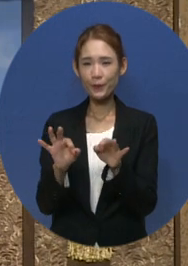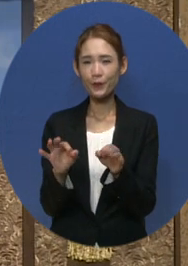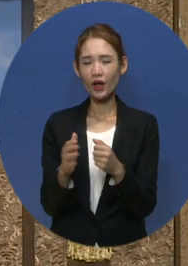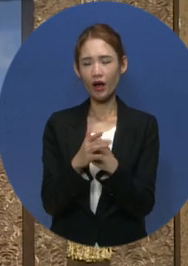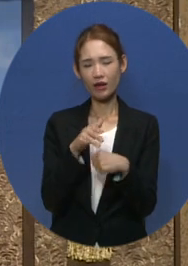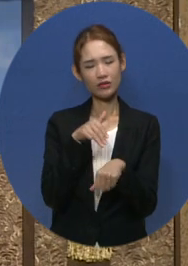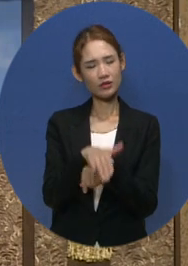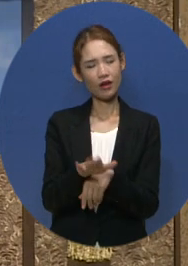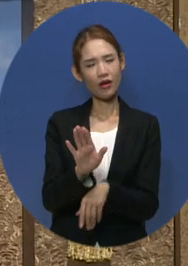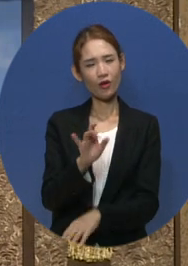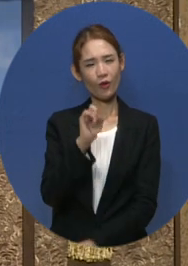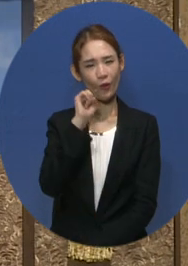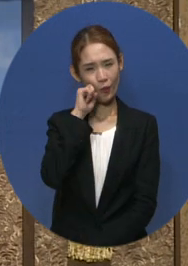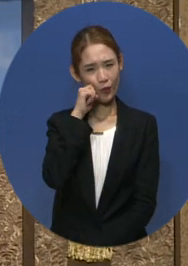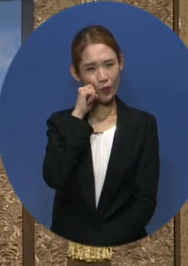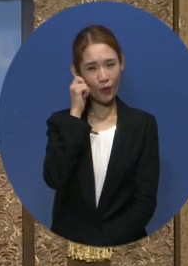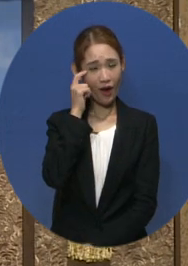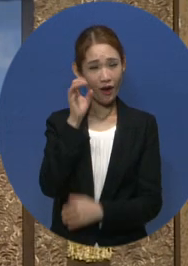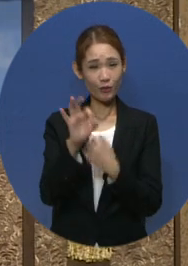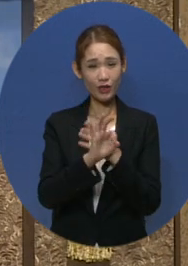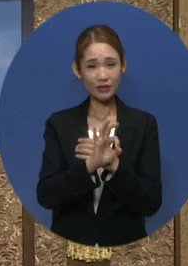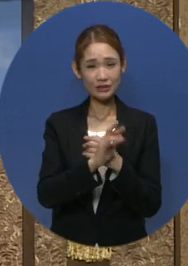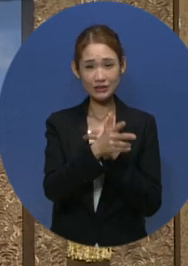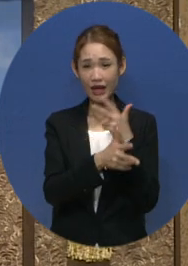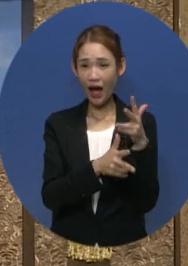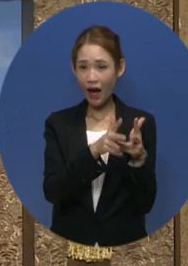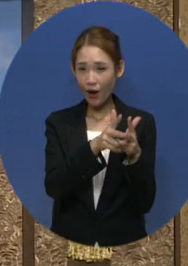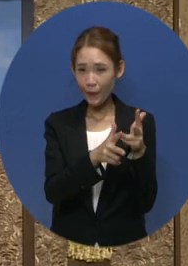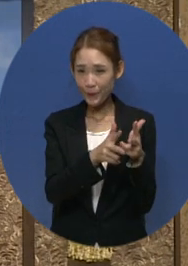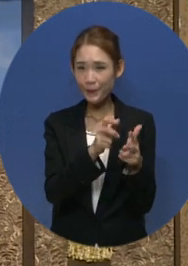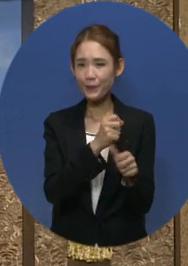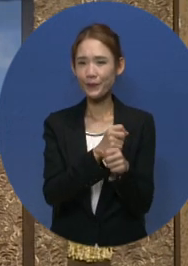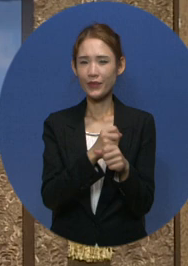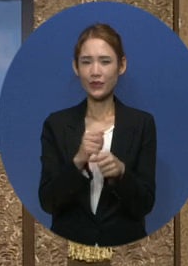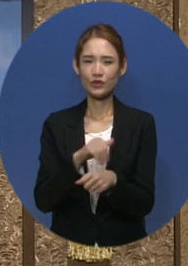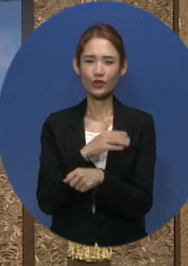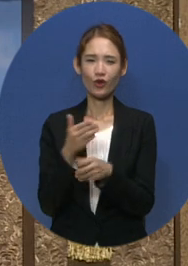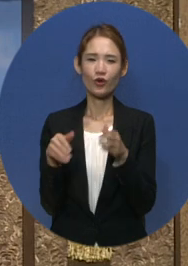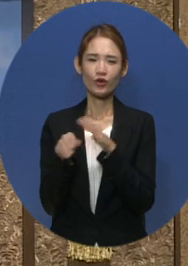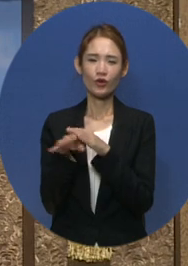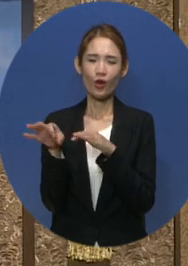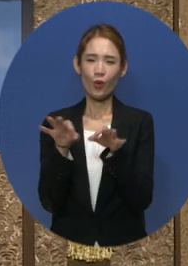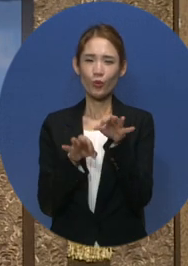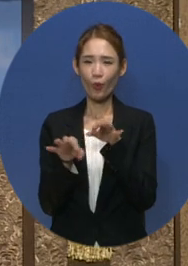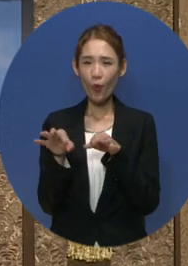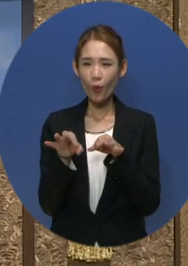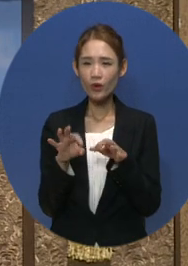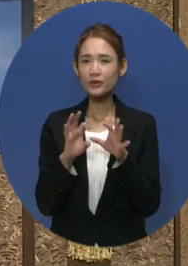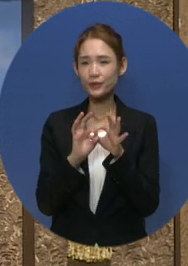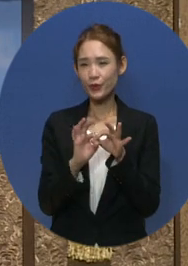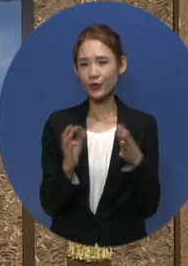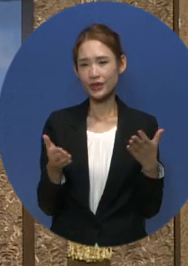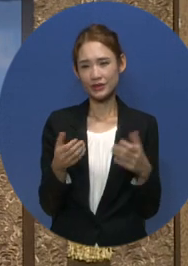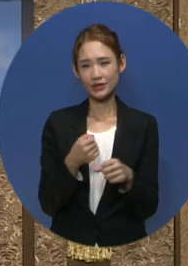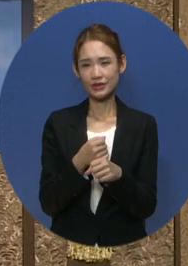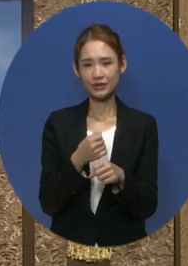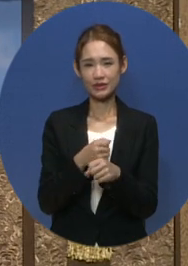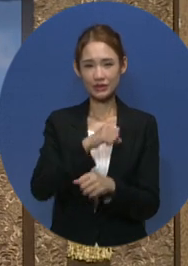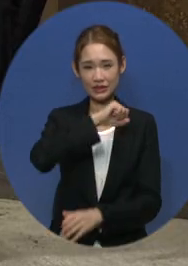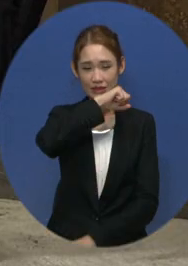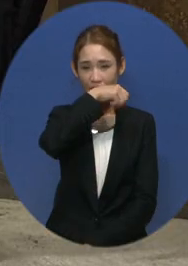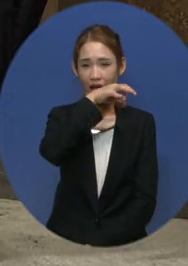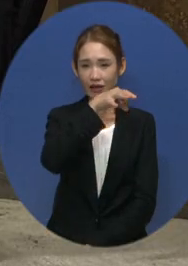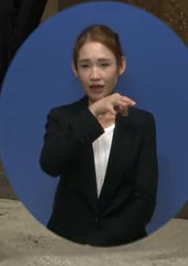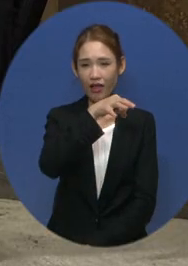힘들더라고요. 왜냐하면 사업을 해야 되는데 이게 이제 저희 같은 기간은 모금을 해서 일을 하는데 그렇죠. 그리고 예산이 어느